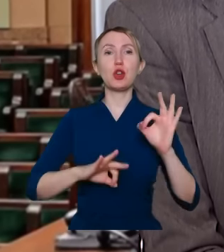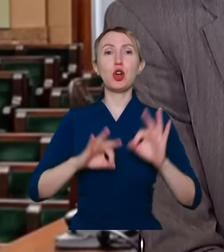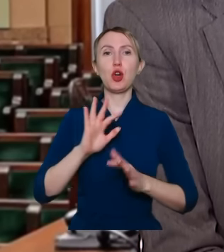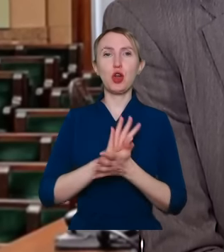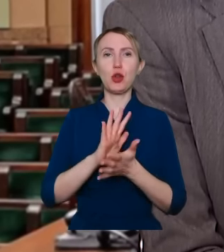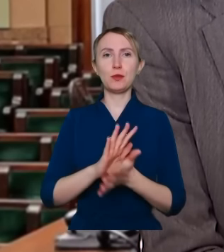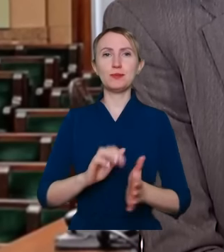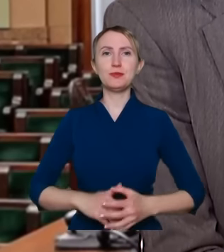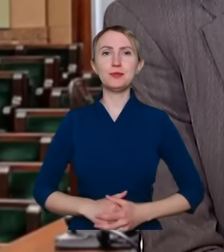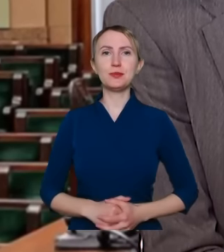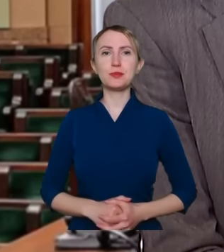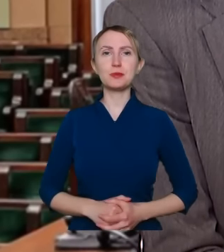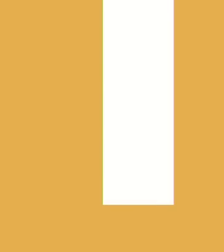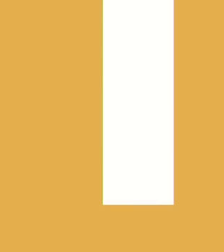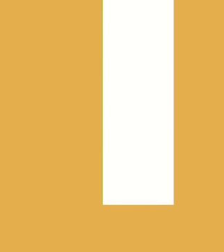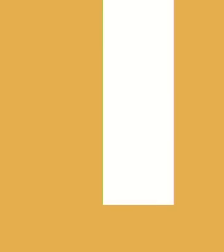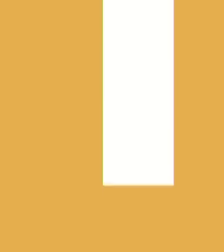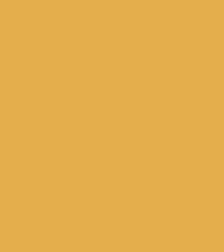marszałka